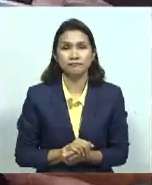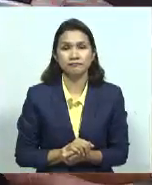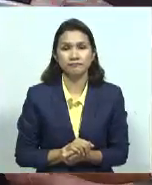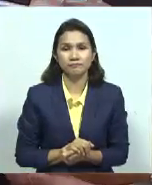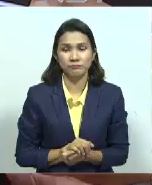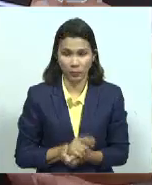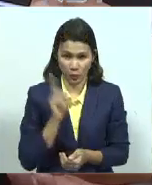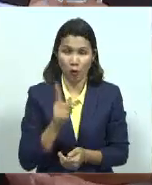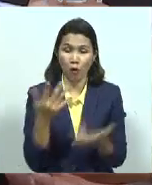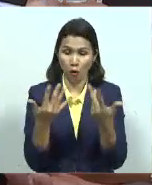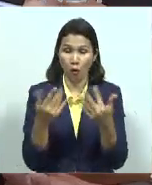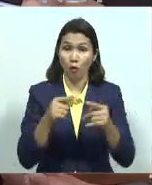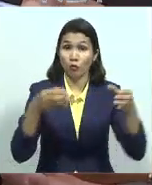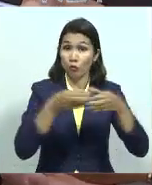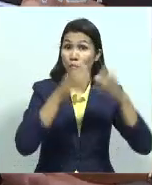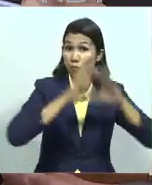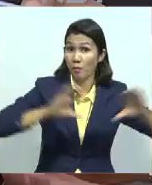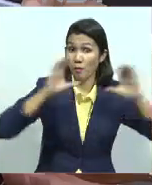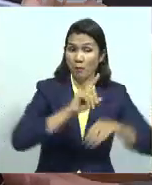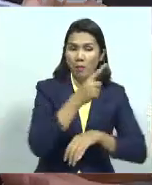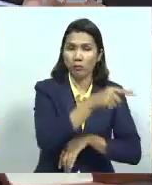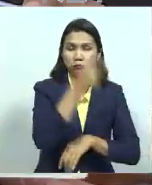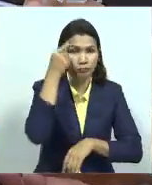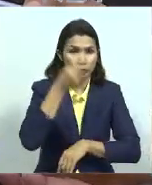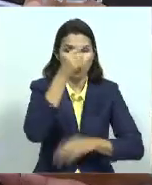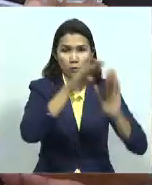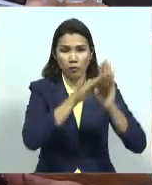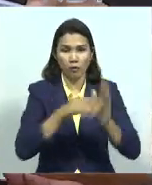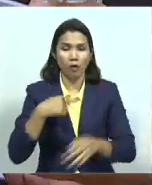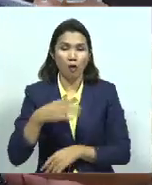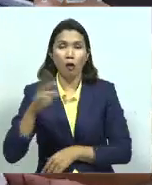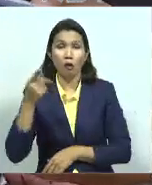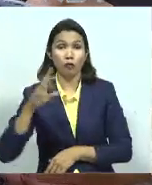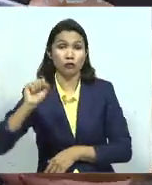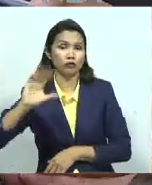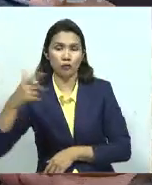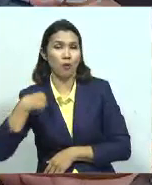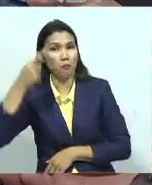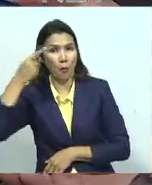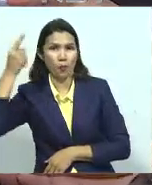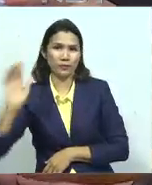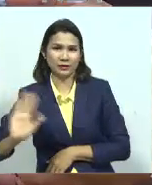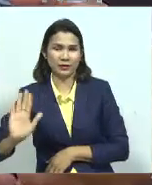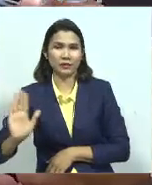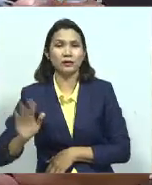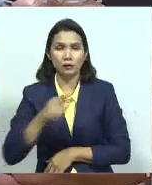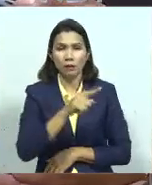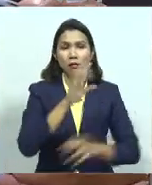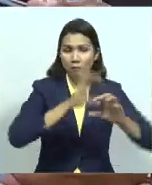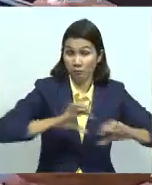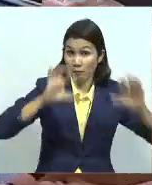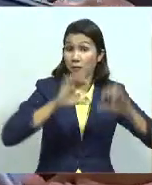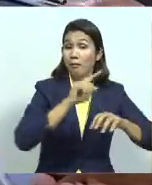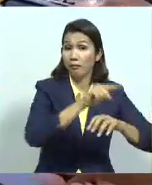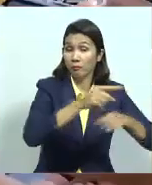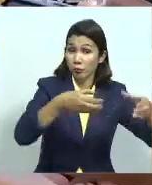ก็คงต้องรอรัฐบาลใหม่เป็นผู้กำหนดเพราะคสช.ไม่ได้กำหนดก็ท่านรัฐบาลใหม่ก็คงต้องกำหนดว่า